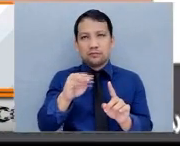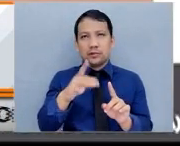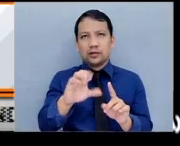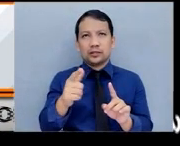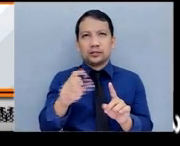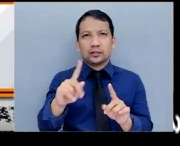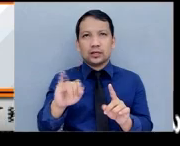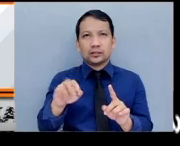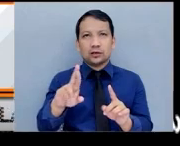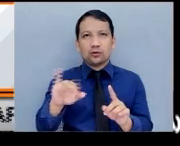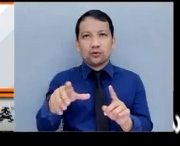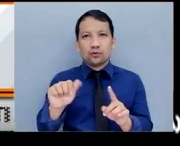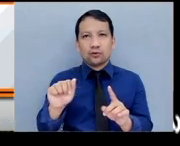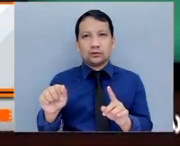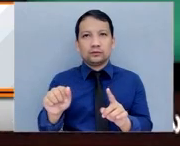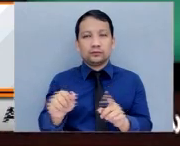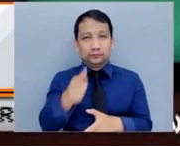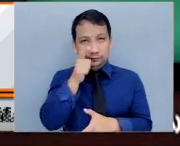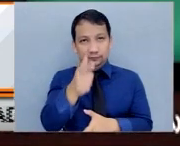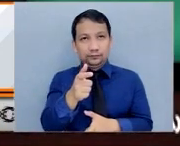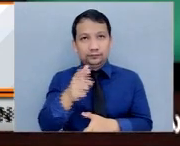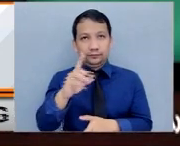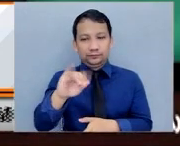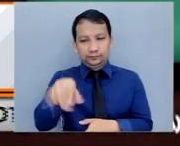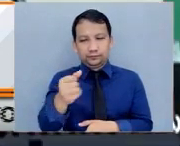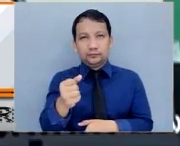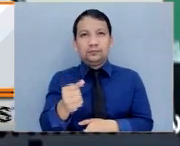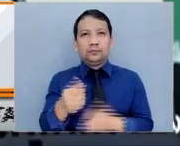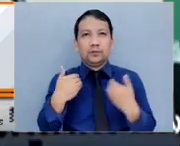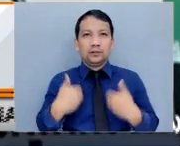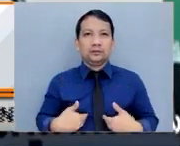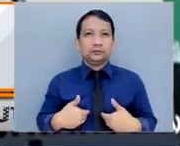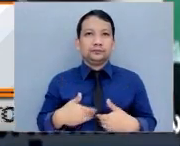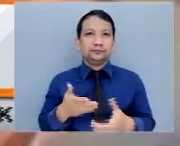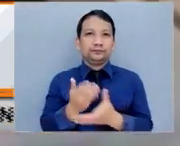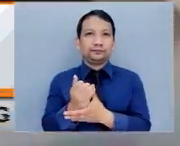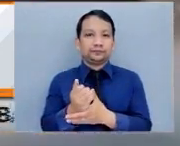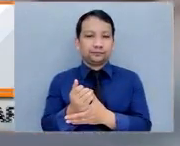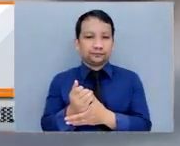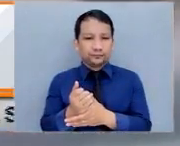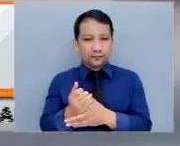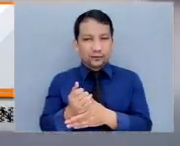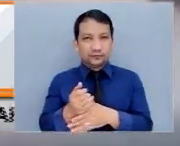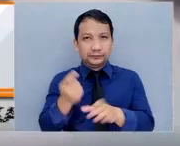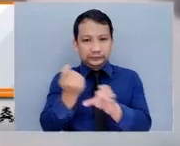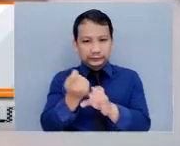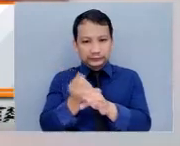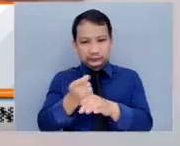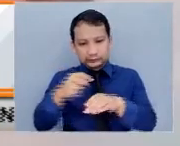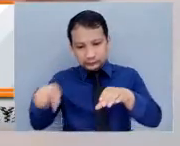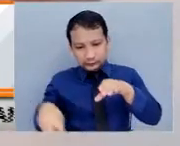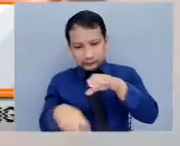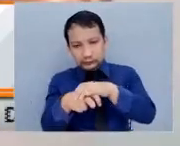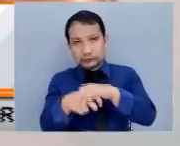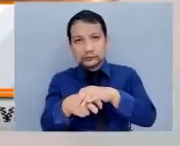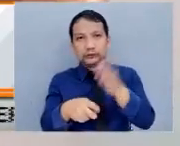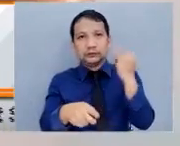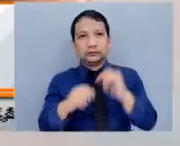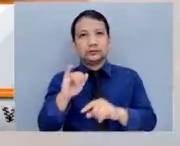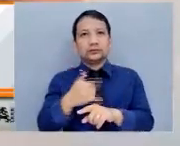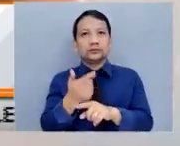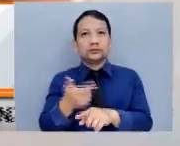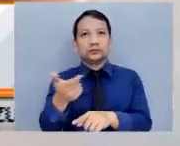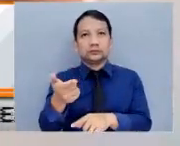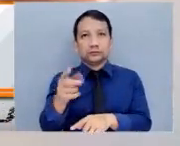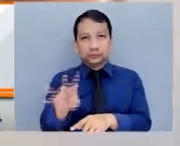yan kanina sa pagdinig ng Senate Committee on Justice and Human Rights. Sumiksik daw si Cataroja sa ilalim ng truck ng basura noong July